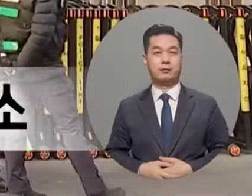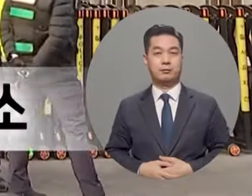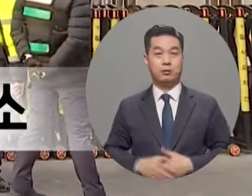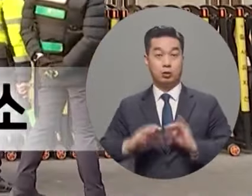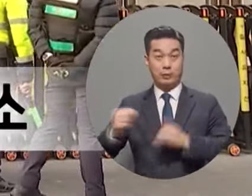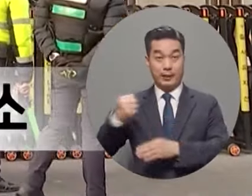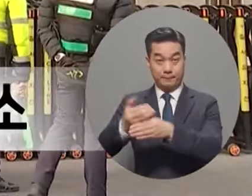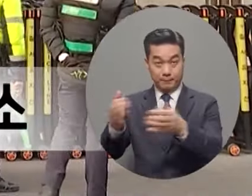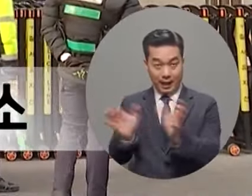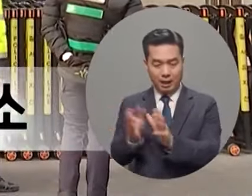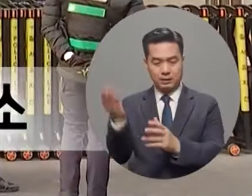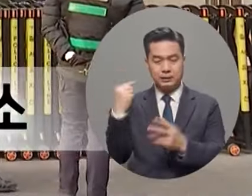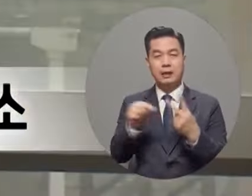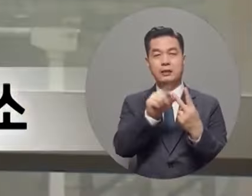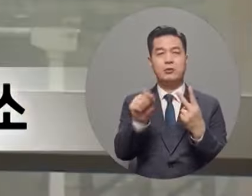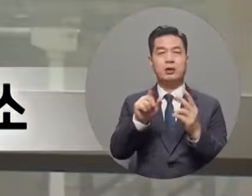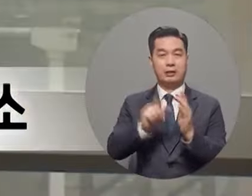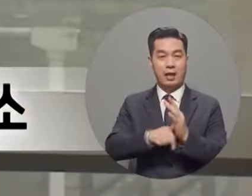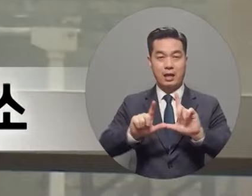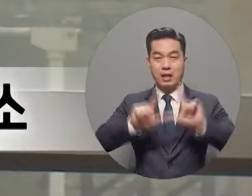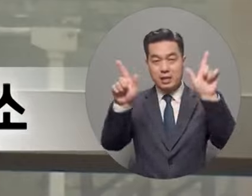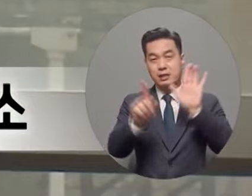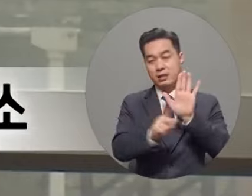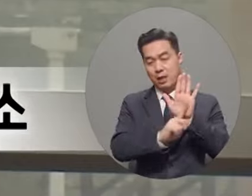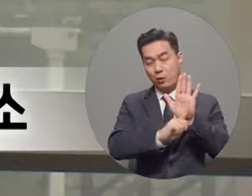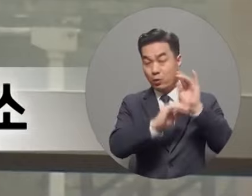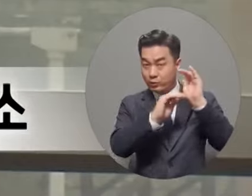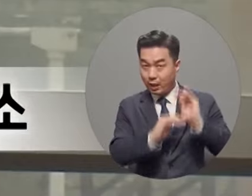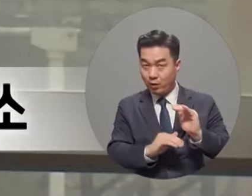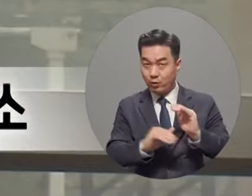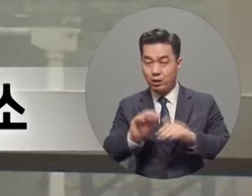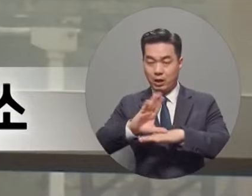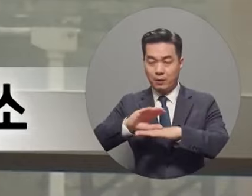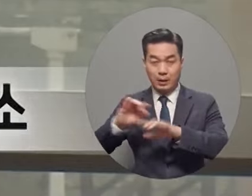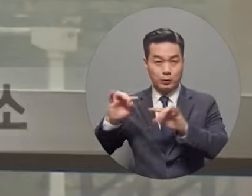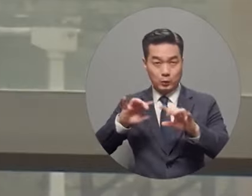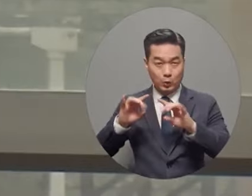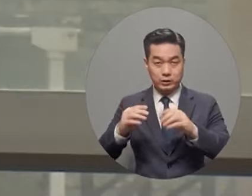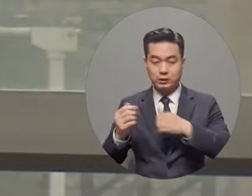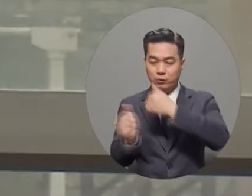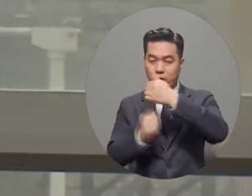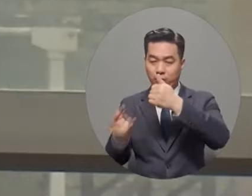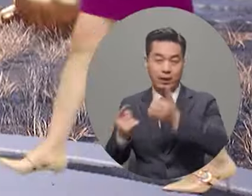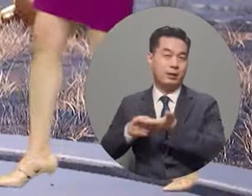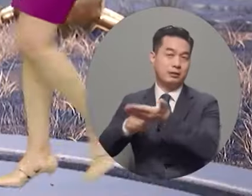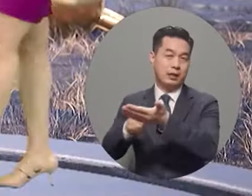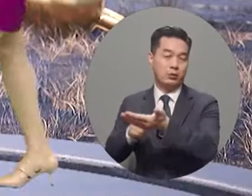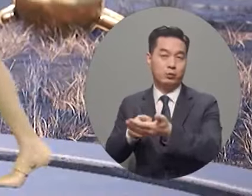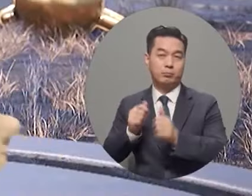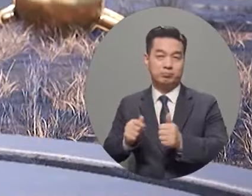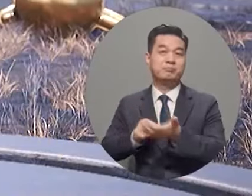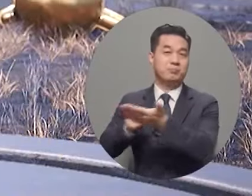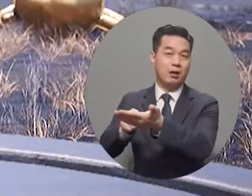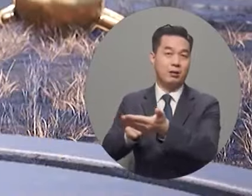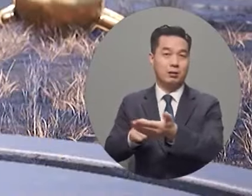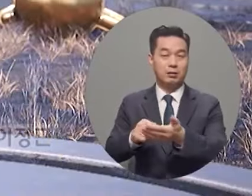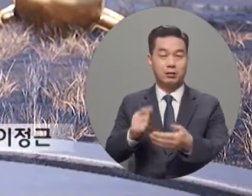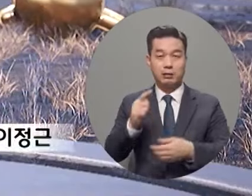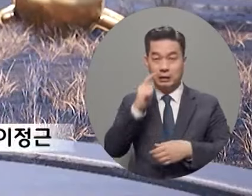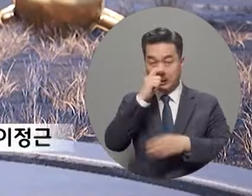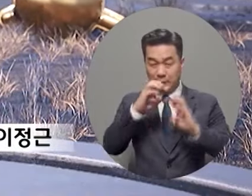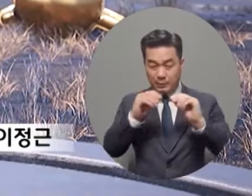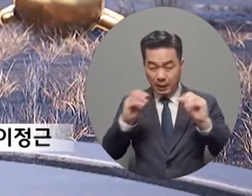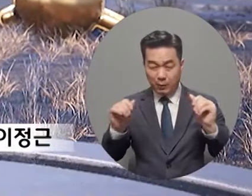2월에도 MBC 보관 보도를 방송통신 심의위원회 제소했습니다 미세먼지 농도가